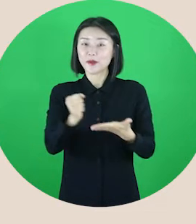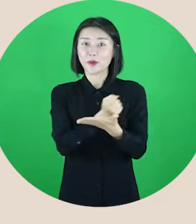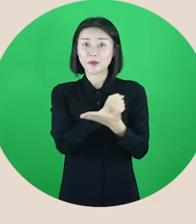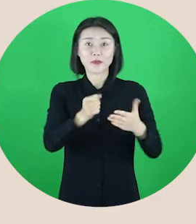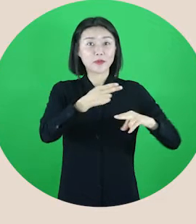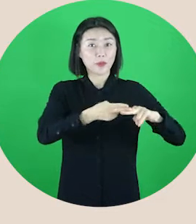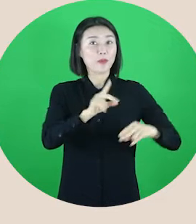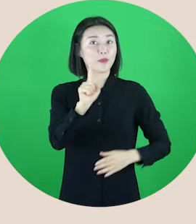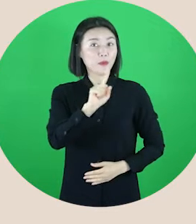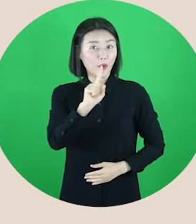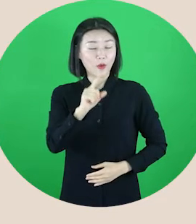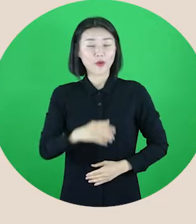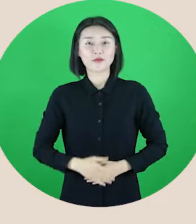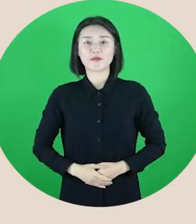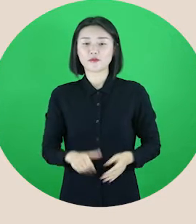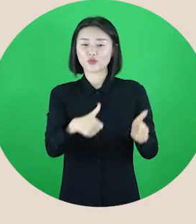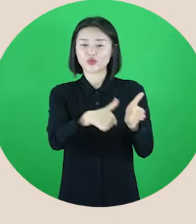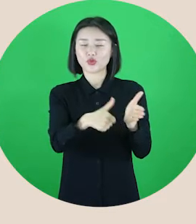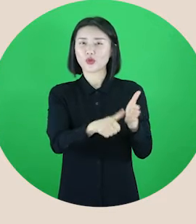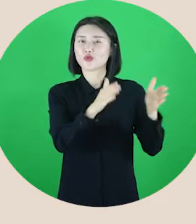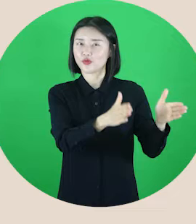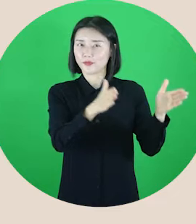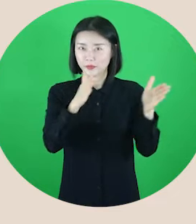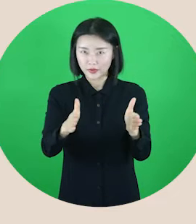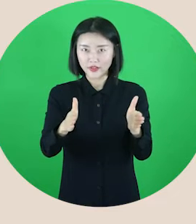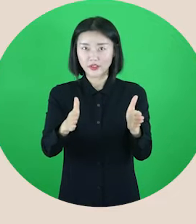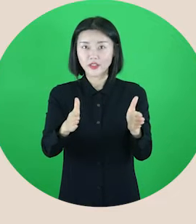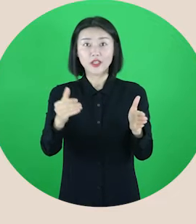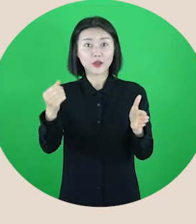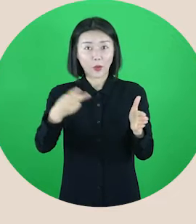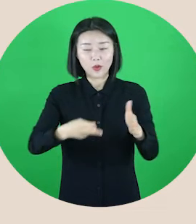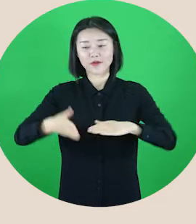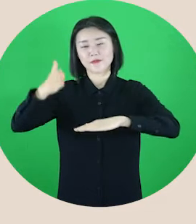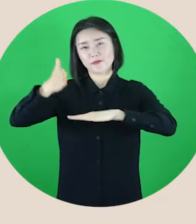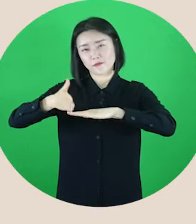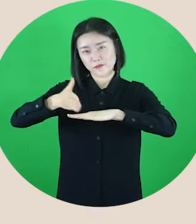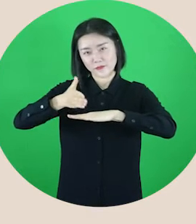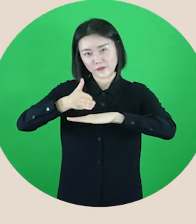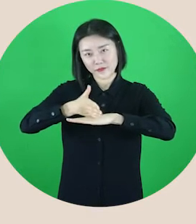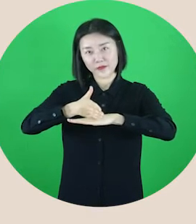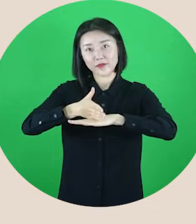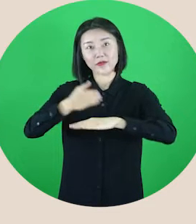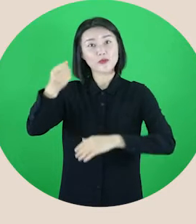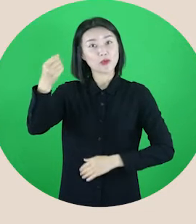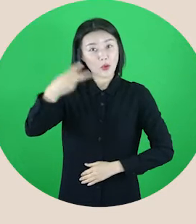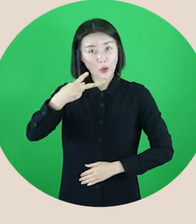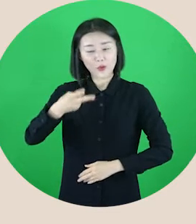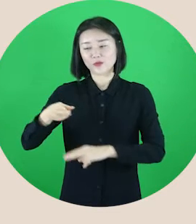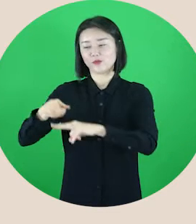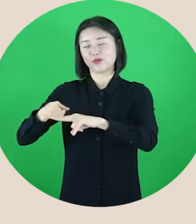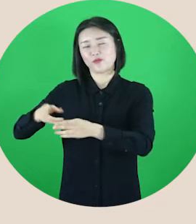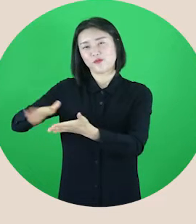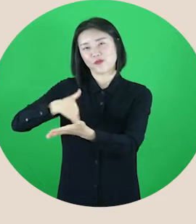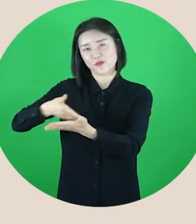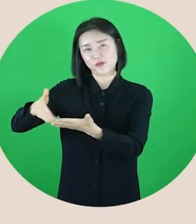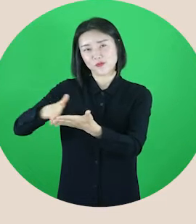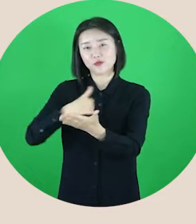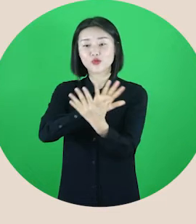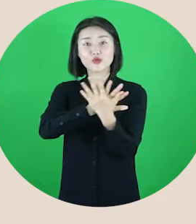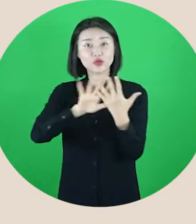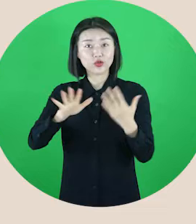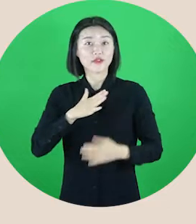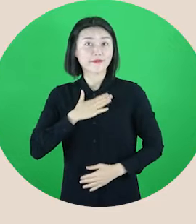먼저 재료 준비하기, 재료 썰기, 조리하기 순서대로 만들어 줄